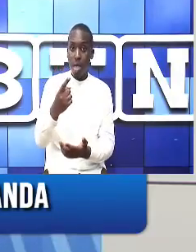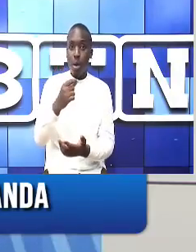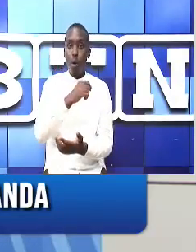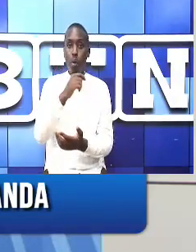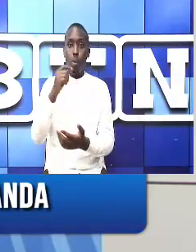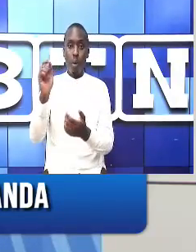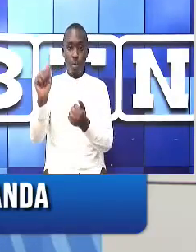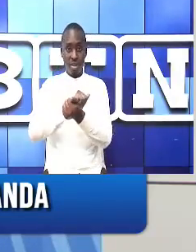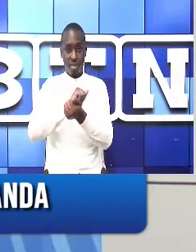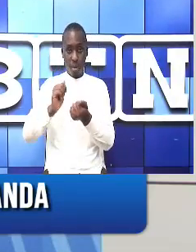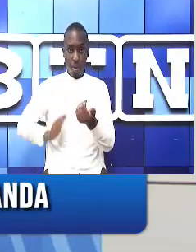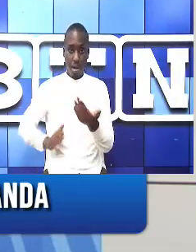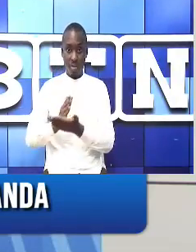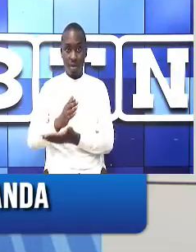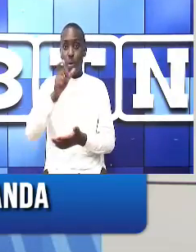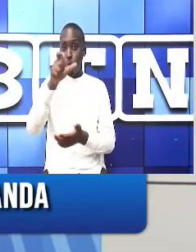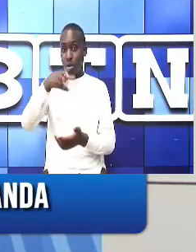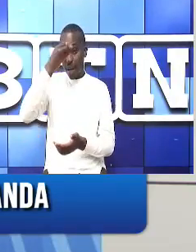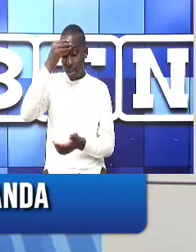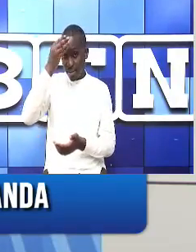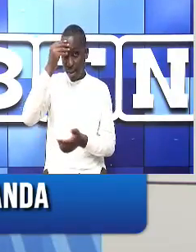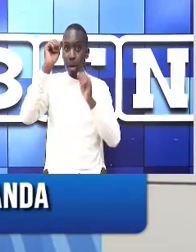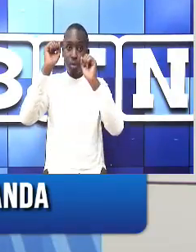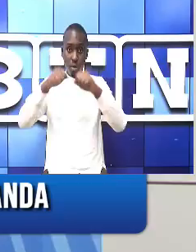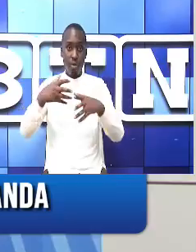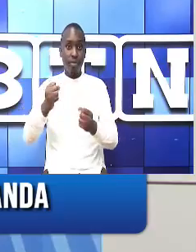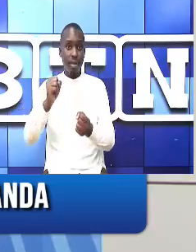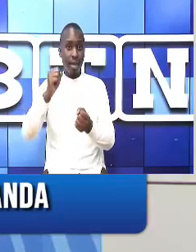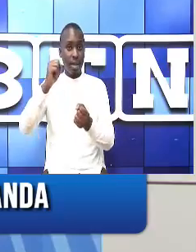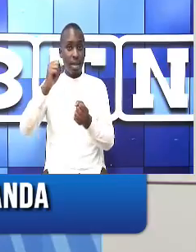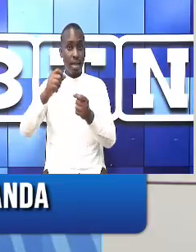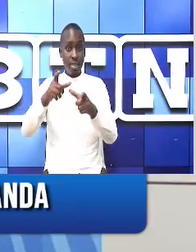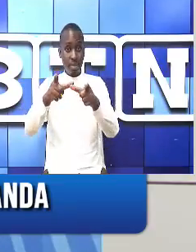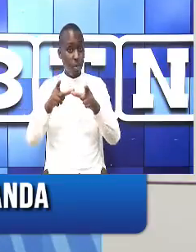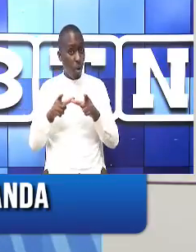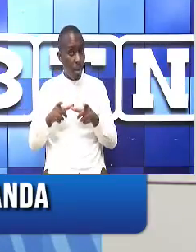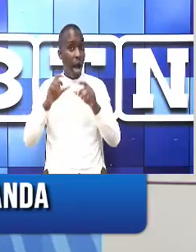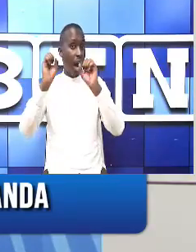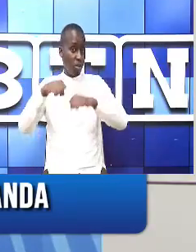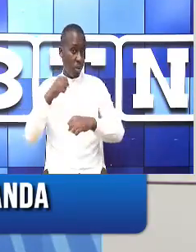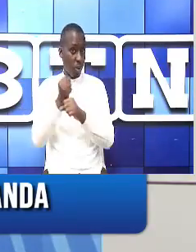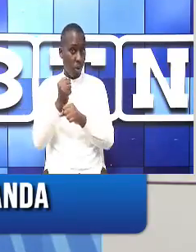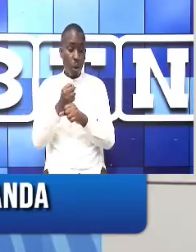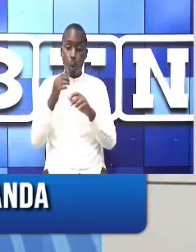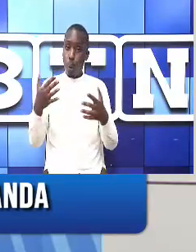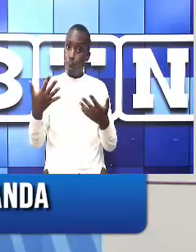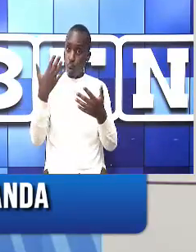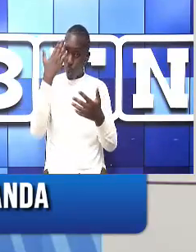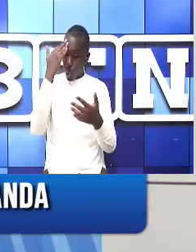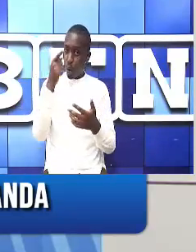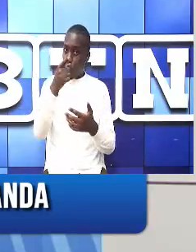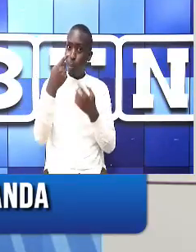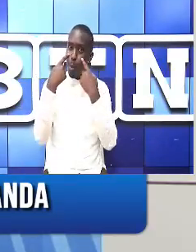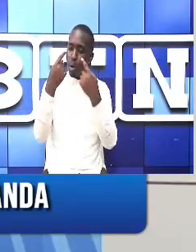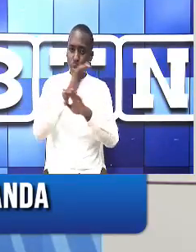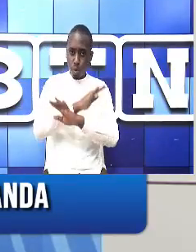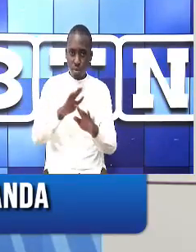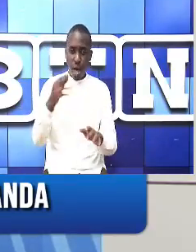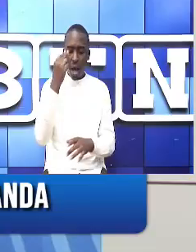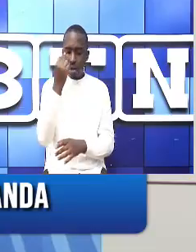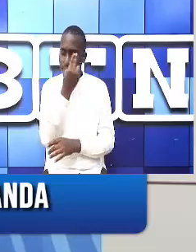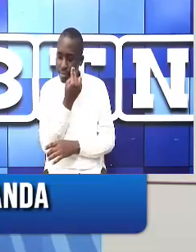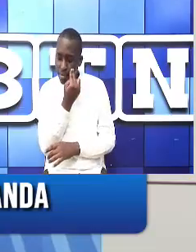umuntu yarize arabishobora afite impamyabushobozi ko ashoboye kubikora wowe ukimubona gusa ko atabona